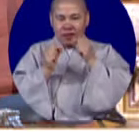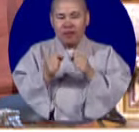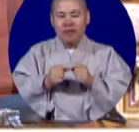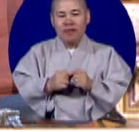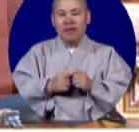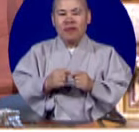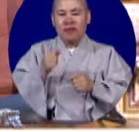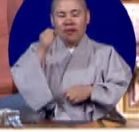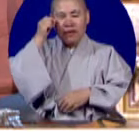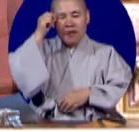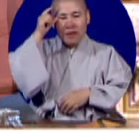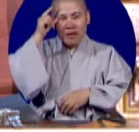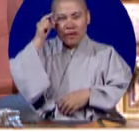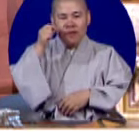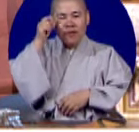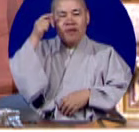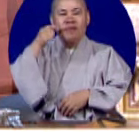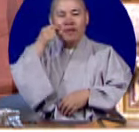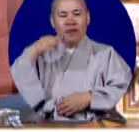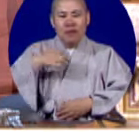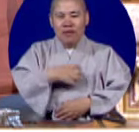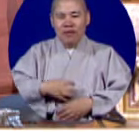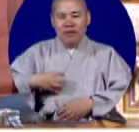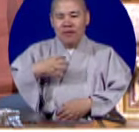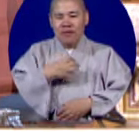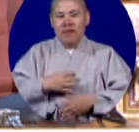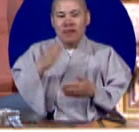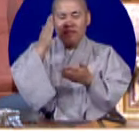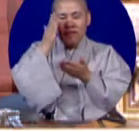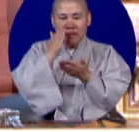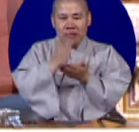그러니까 깨달을 거, 못 깨달을 거 걱정하지 말고